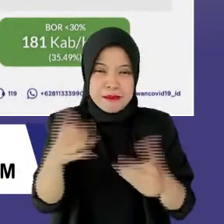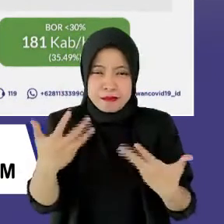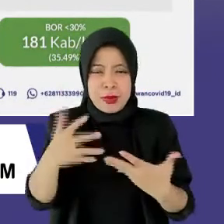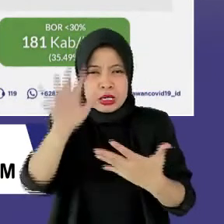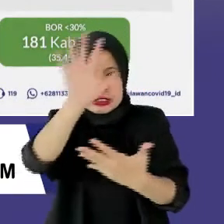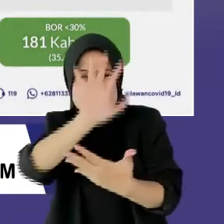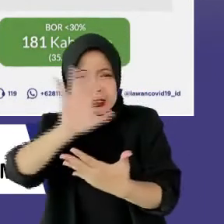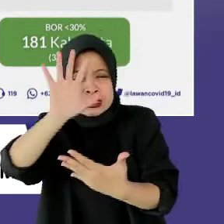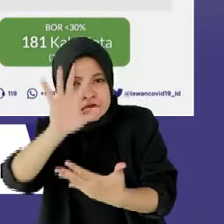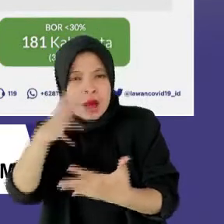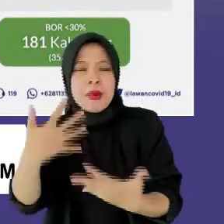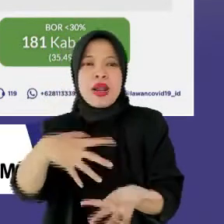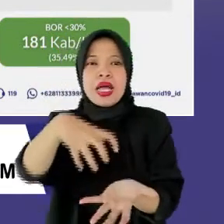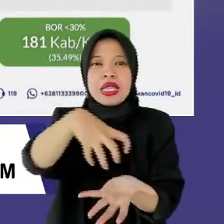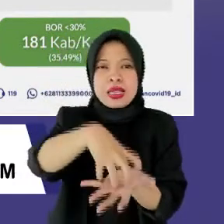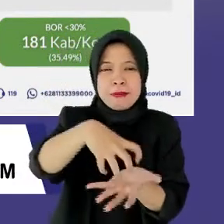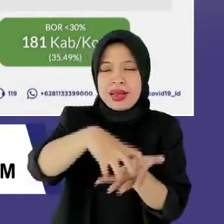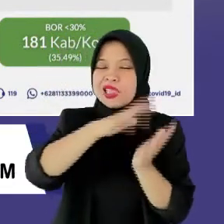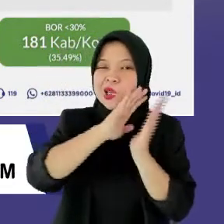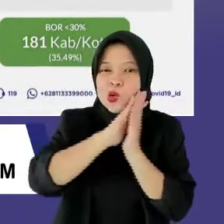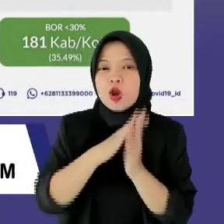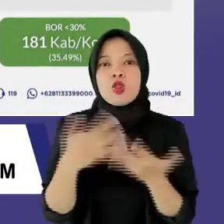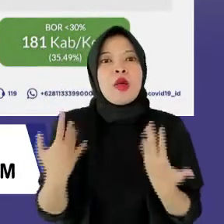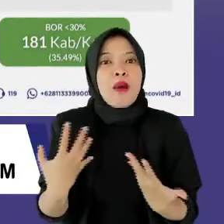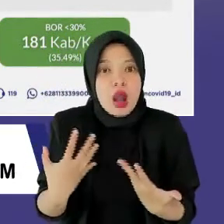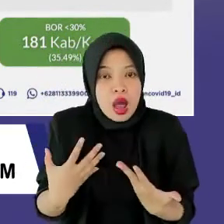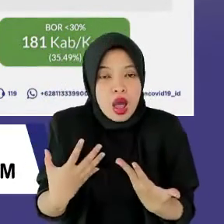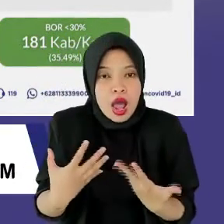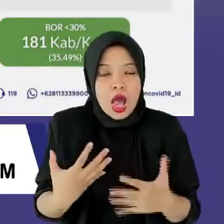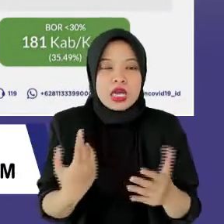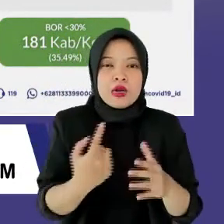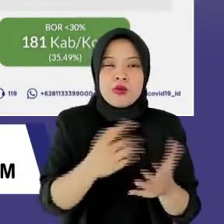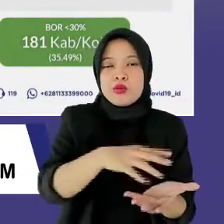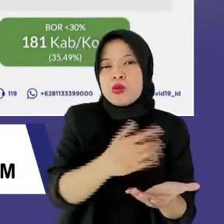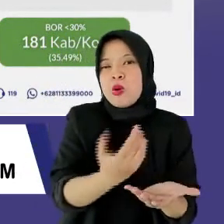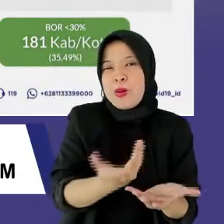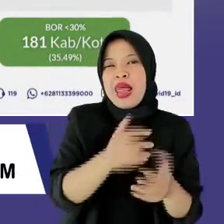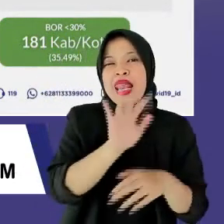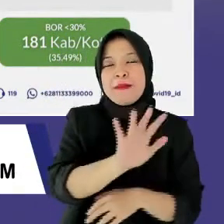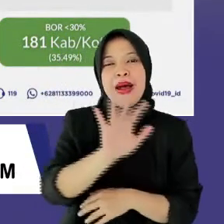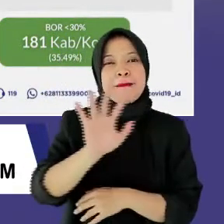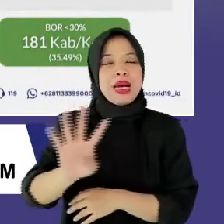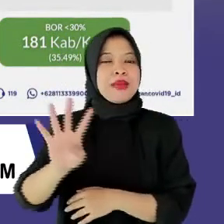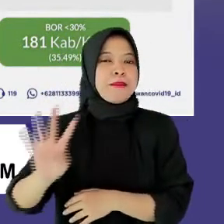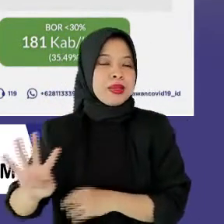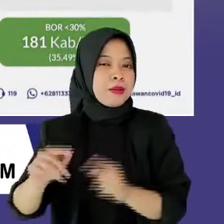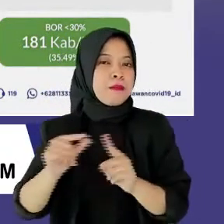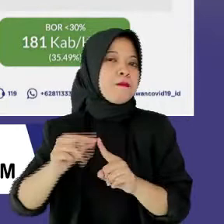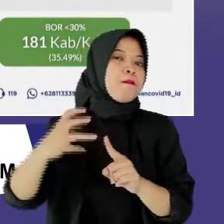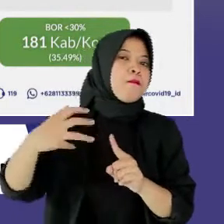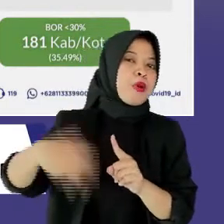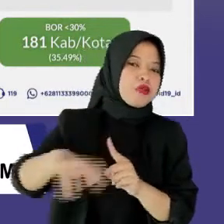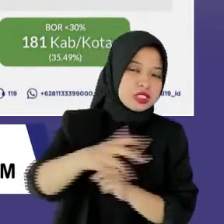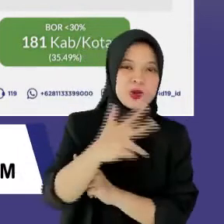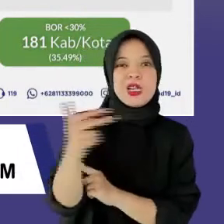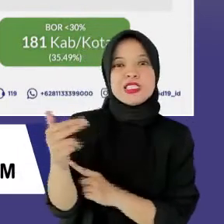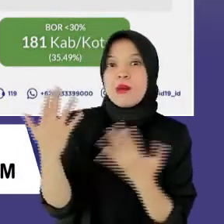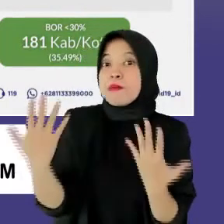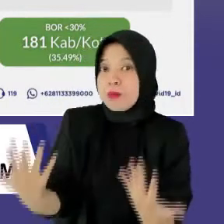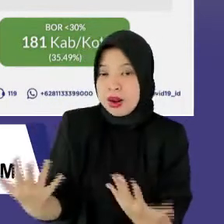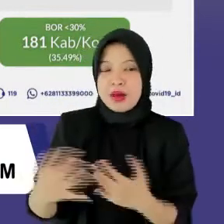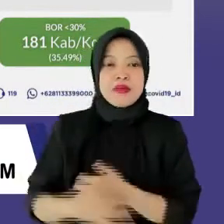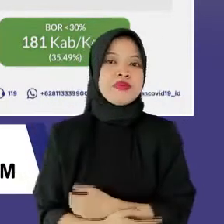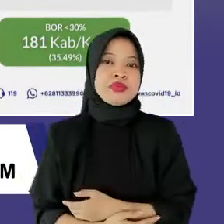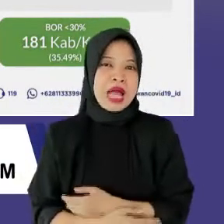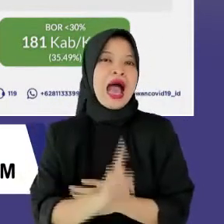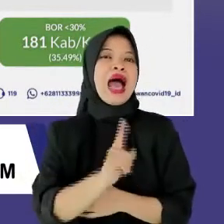sih gambaran keterisian bor gitu ya, tempat tidur isolasi di 514 provinsi yang ada di Indonesia. Mungkin ini